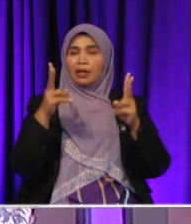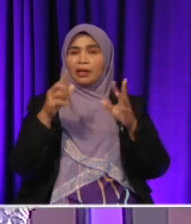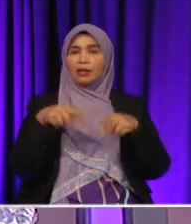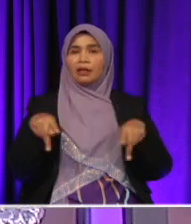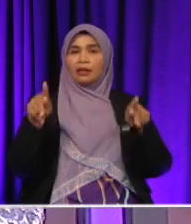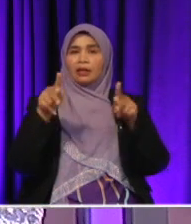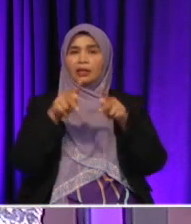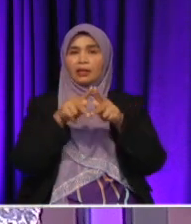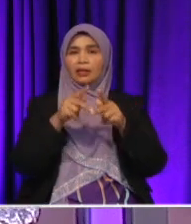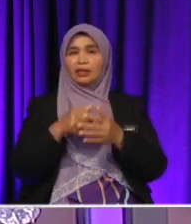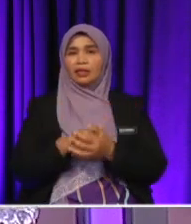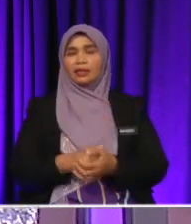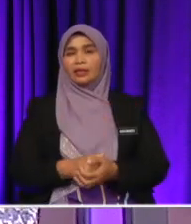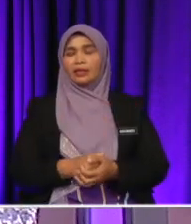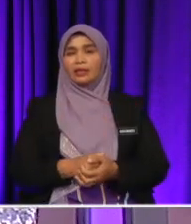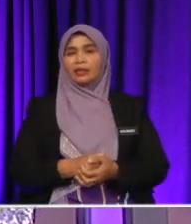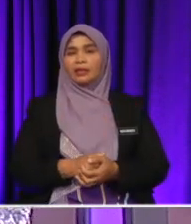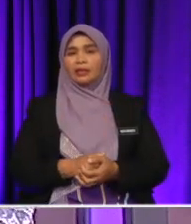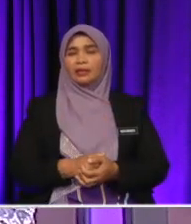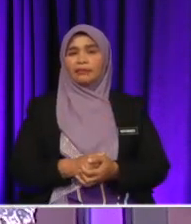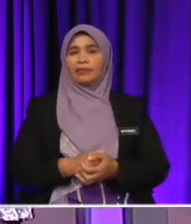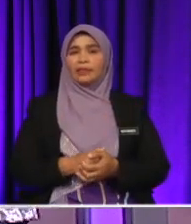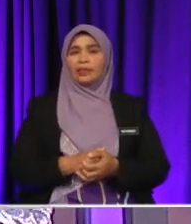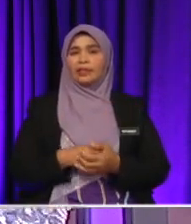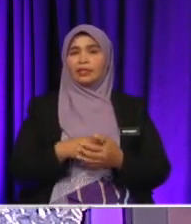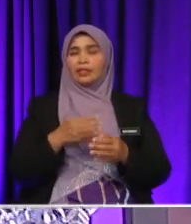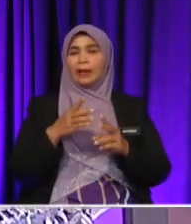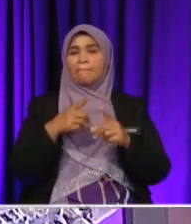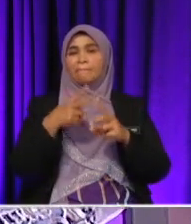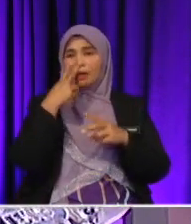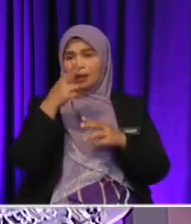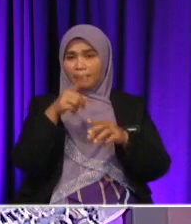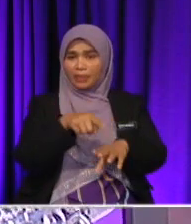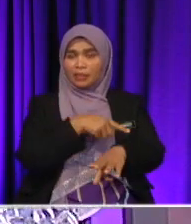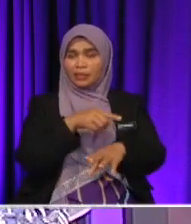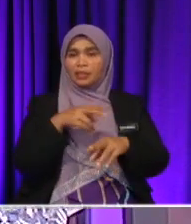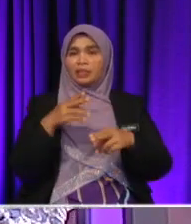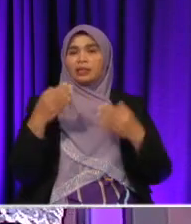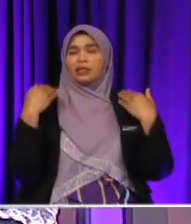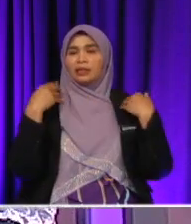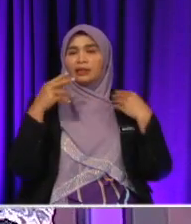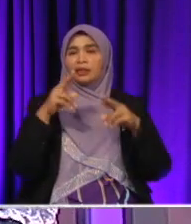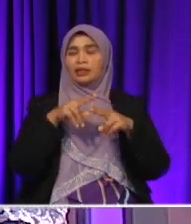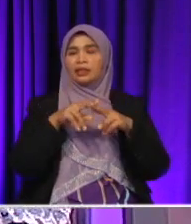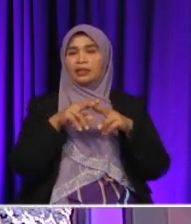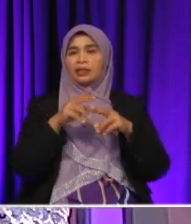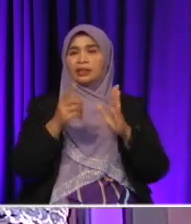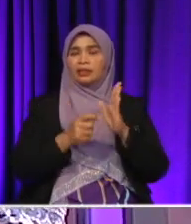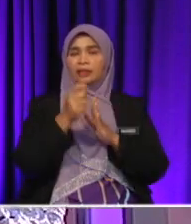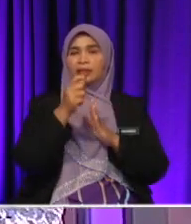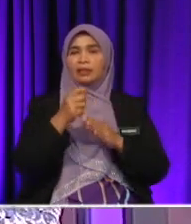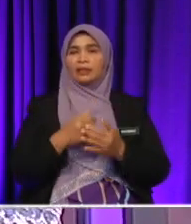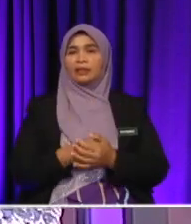nampak macam ayak dia very panjang tapi sebenarnya kandungan garam yang tinggi pada sel akar